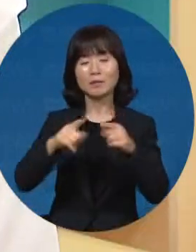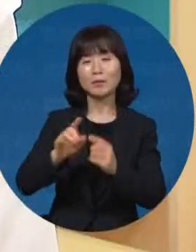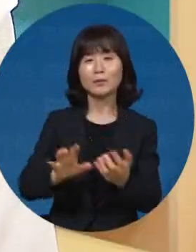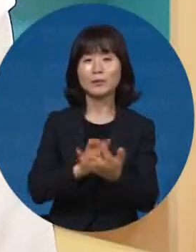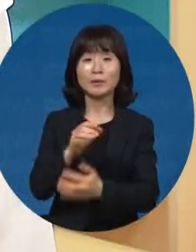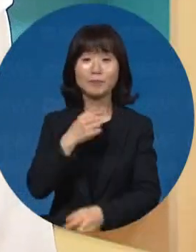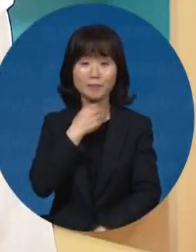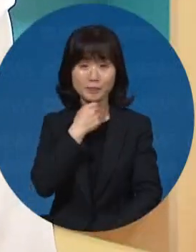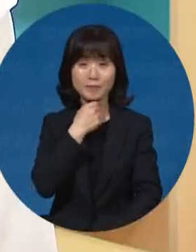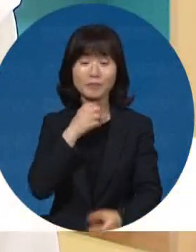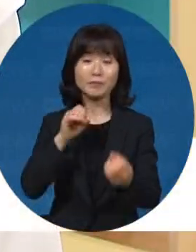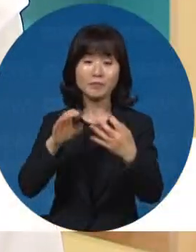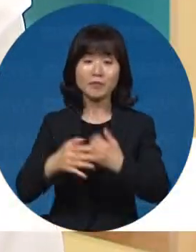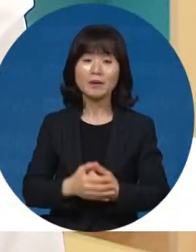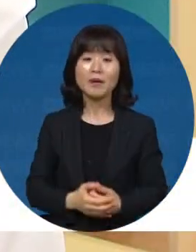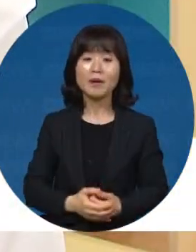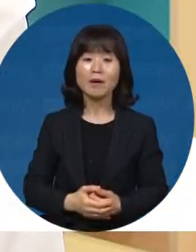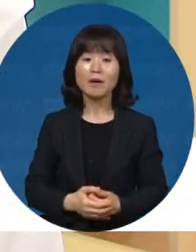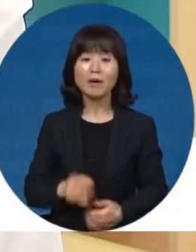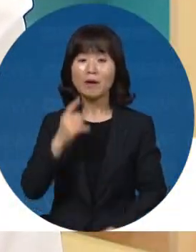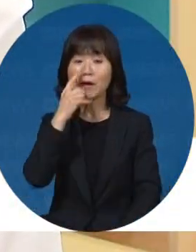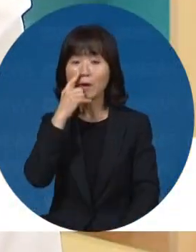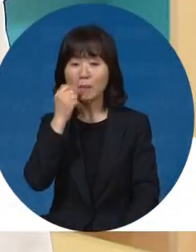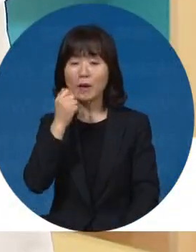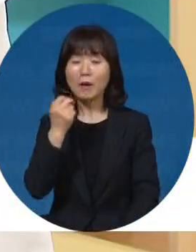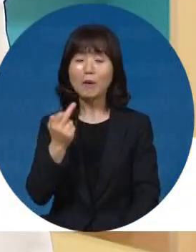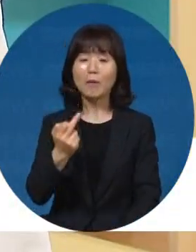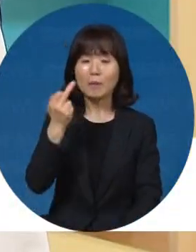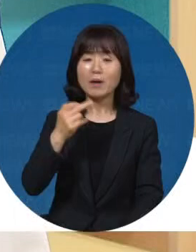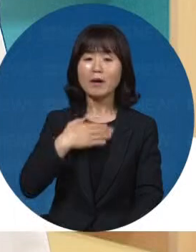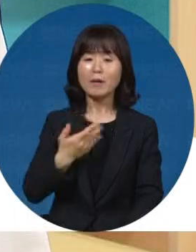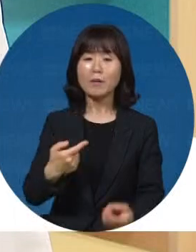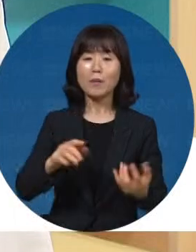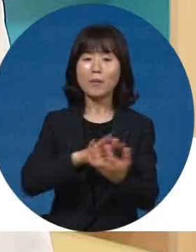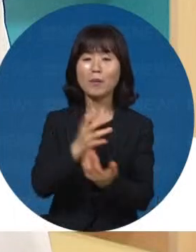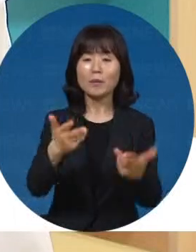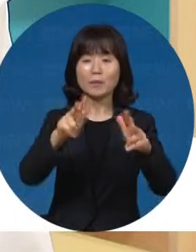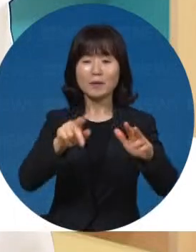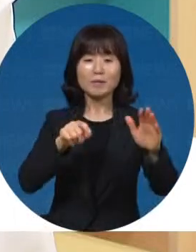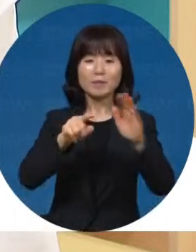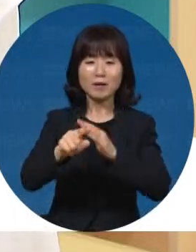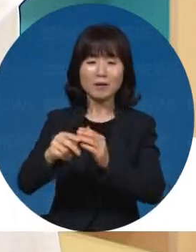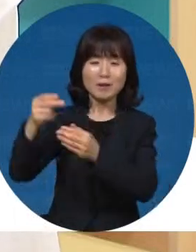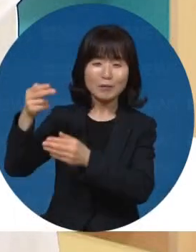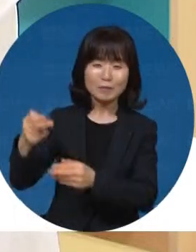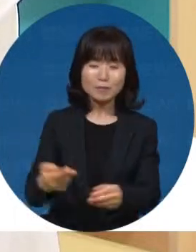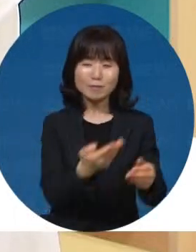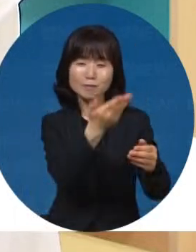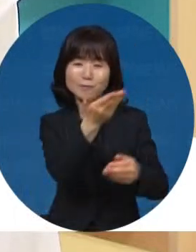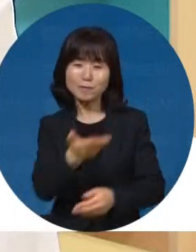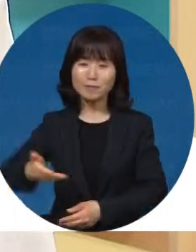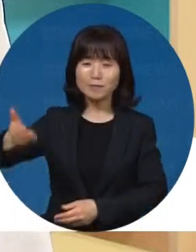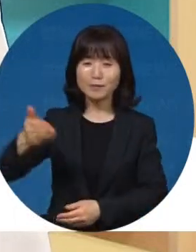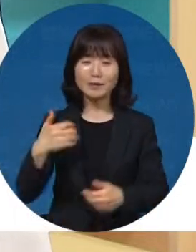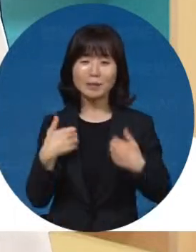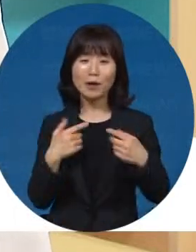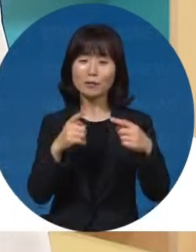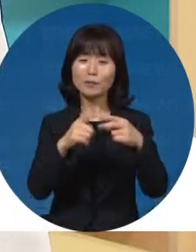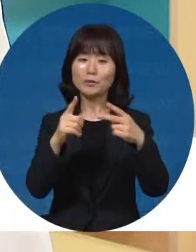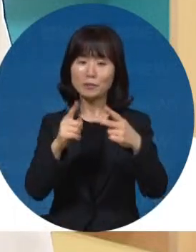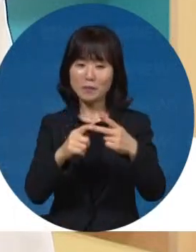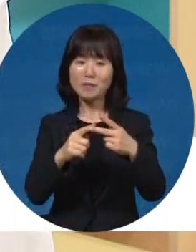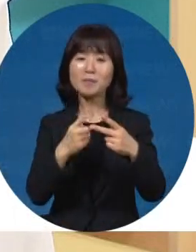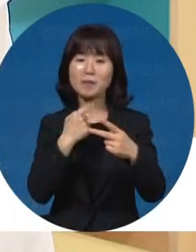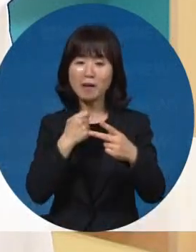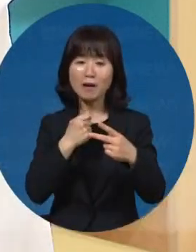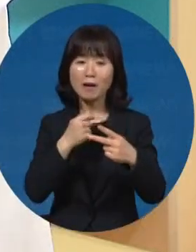엄마랑 오빠랑 저랑 갔어요 바이킹이 재밌어서 두 번 탔고 연애하는 아들